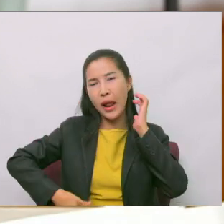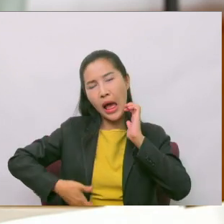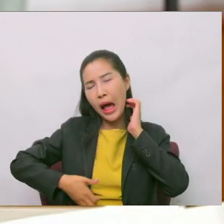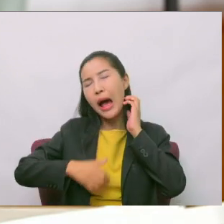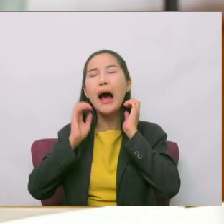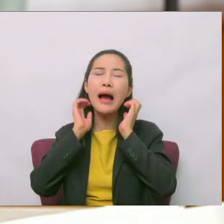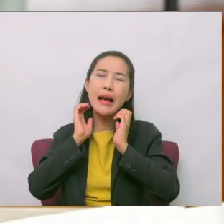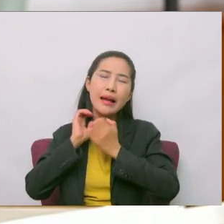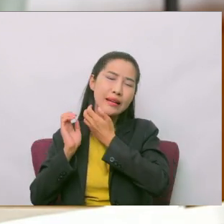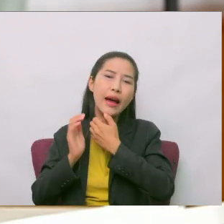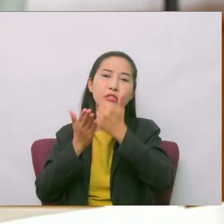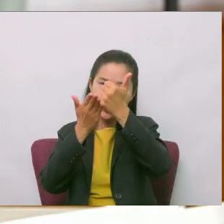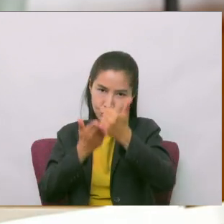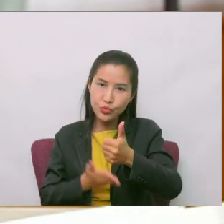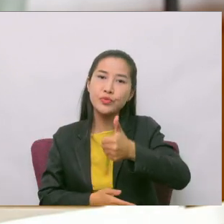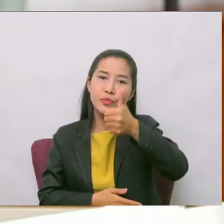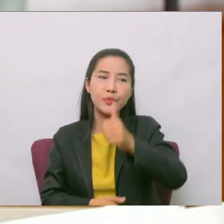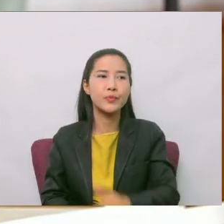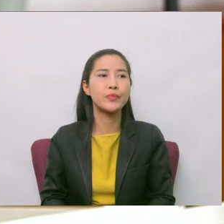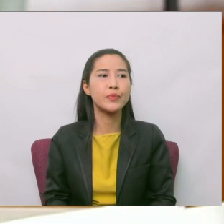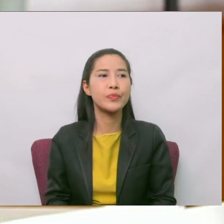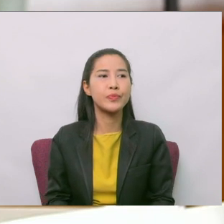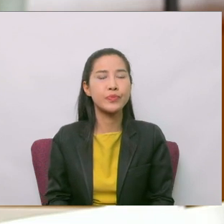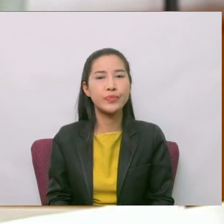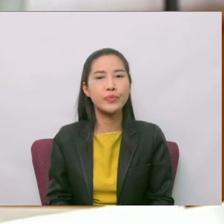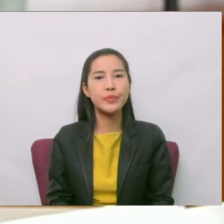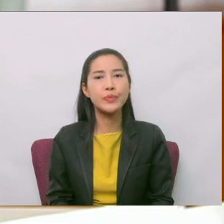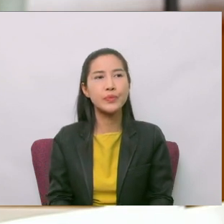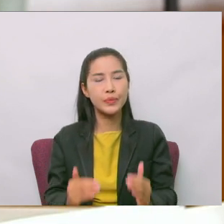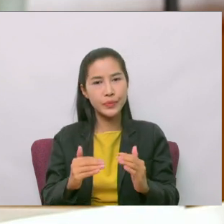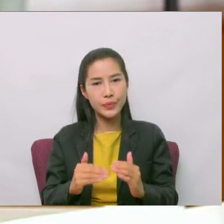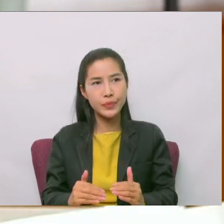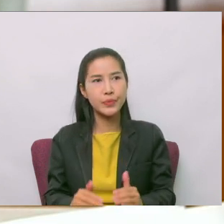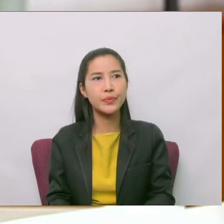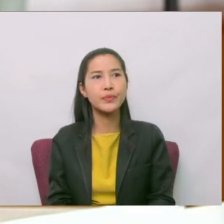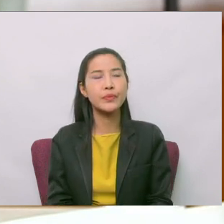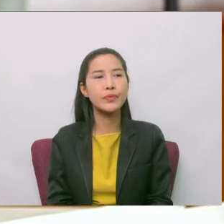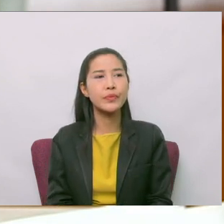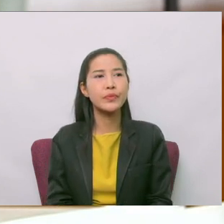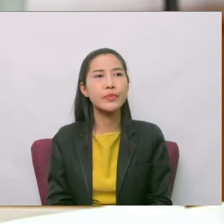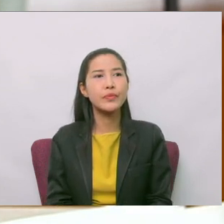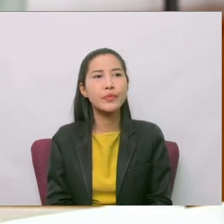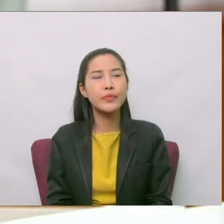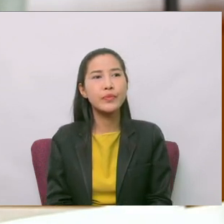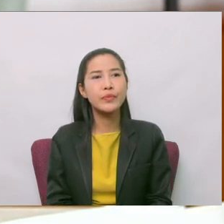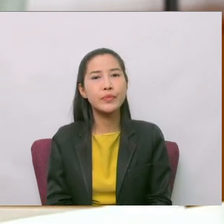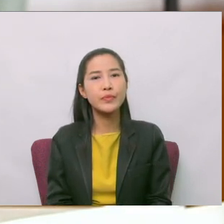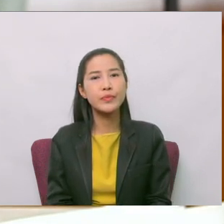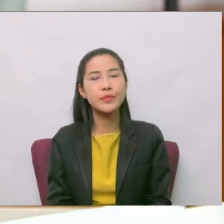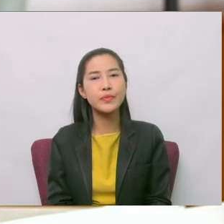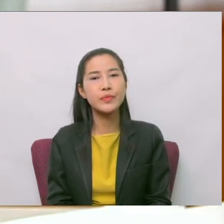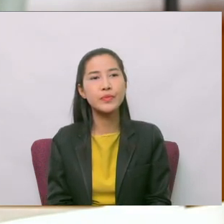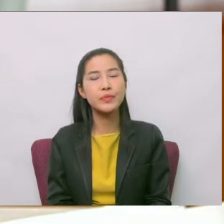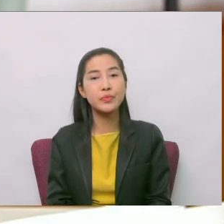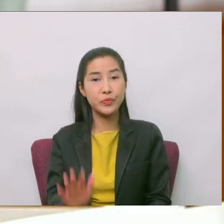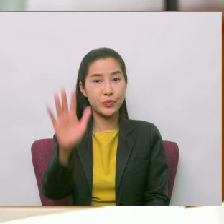การผื่นได้ด้วยเนาะต่อไปก็ขมิ้นอ้อยนะคะขมิ้นอ้อยนะคะก็โดยส่วนใหญ่นะ